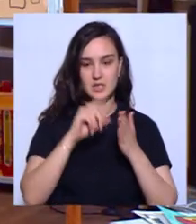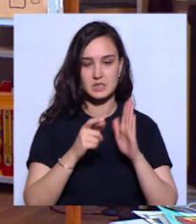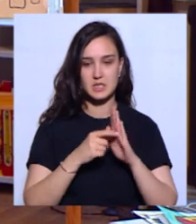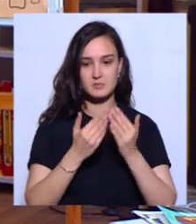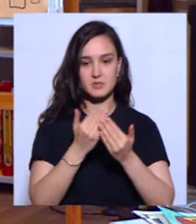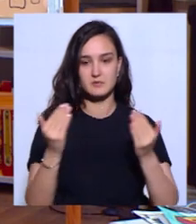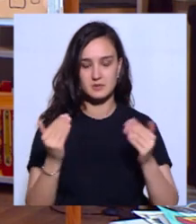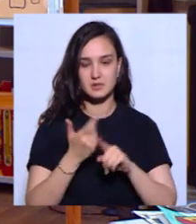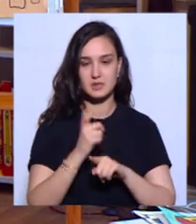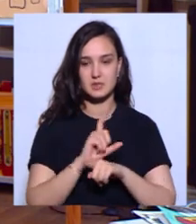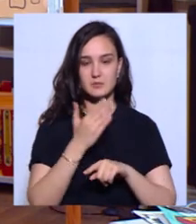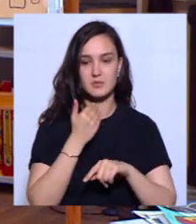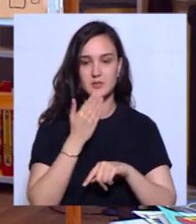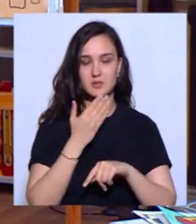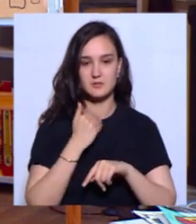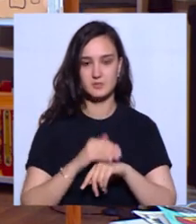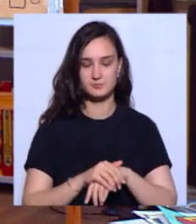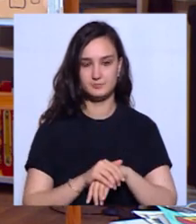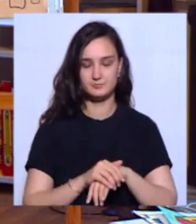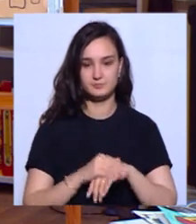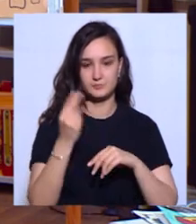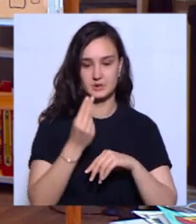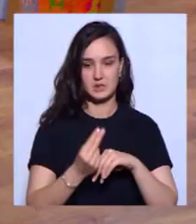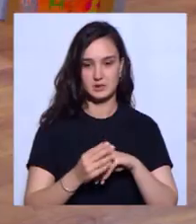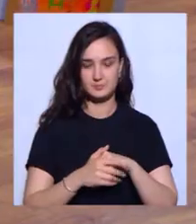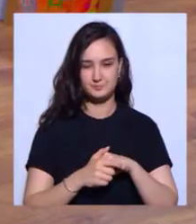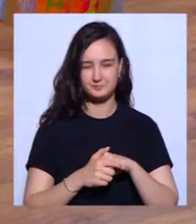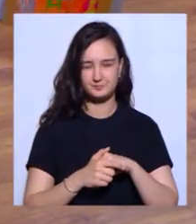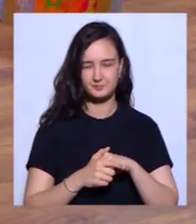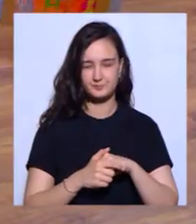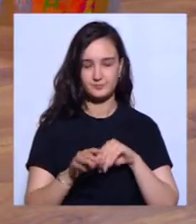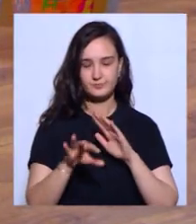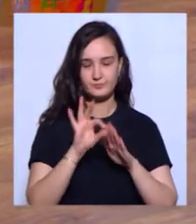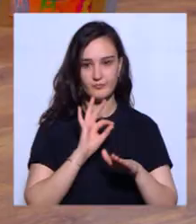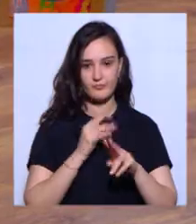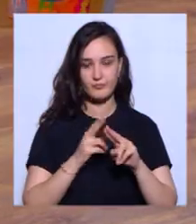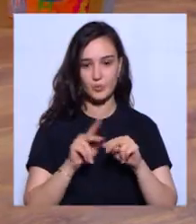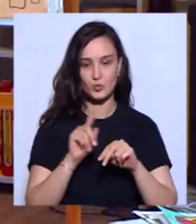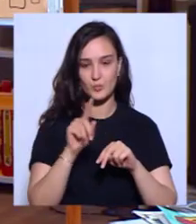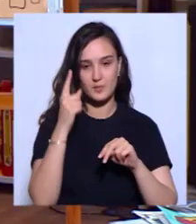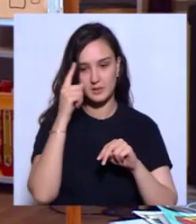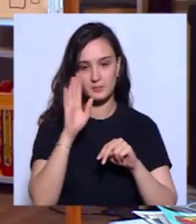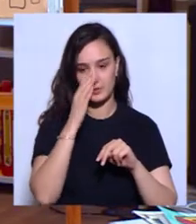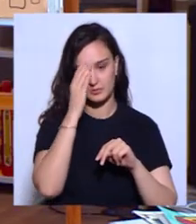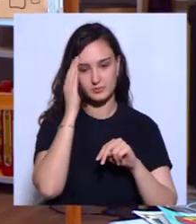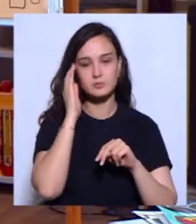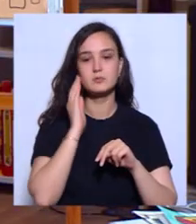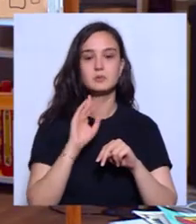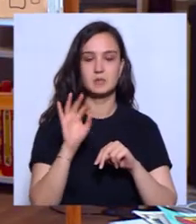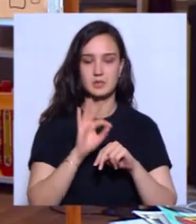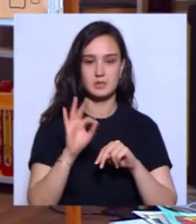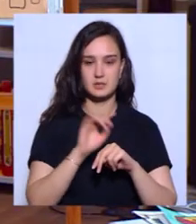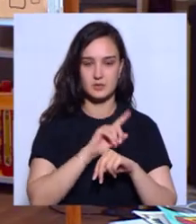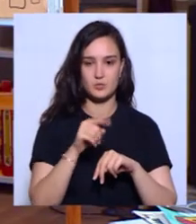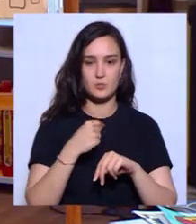ძალიან მარტივი ნახატი ავარჩიე. იმიტომ რომ არ ფიქროთ რაღაცაზე, რომ მე არ